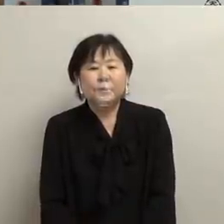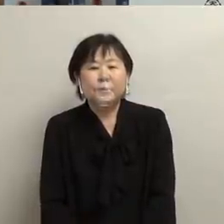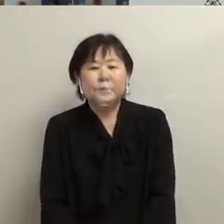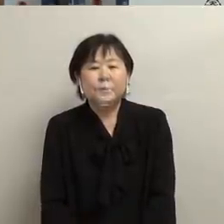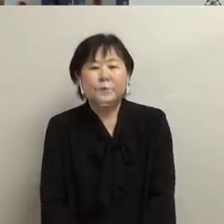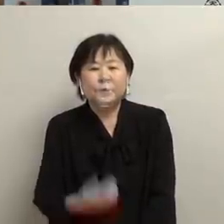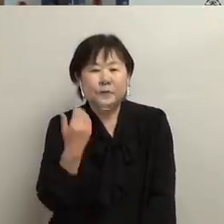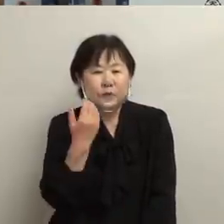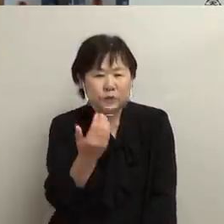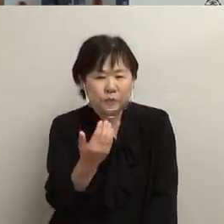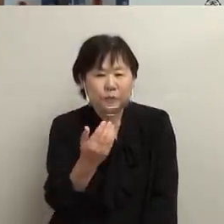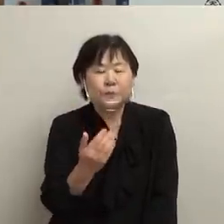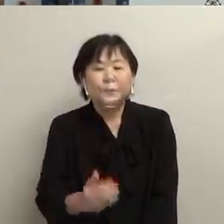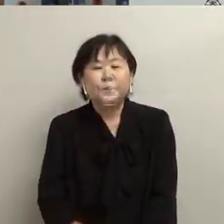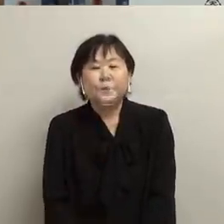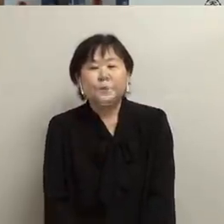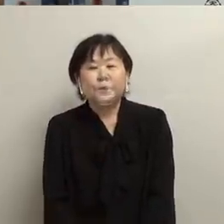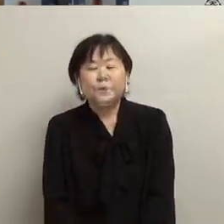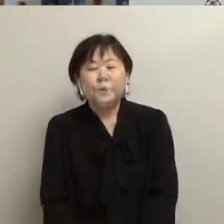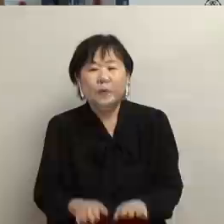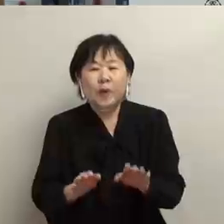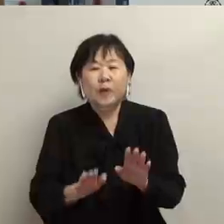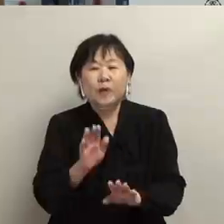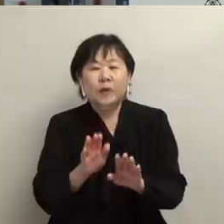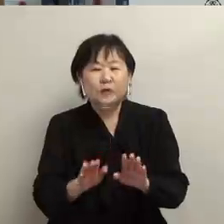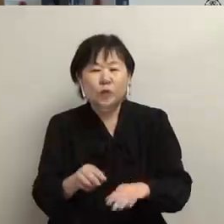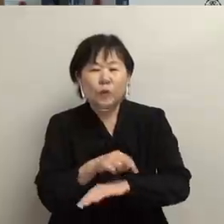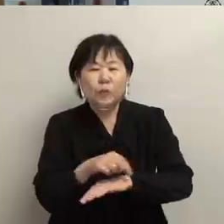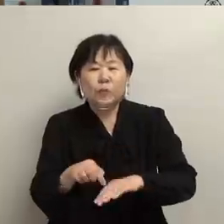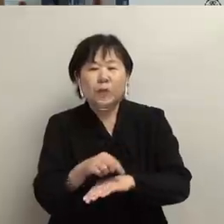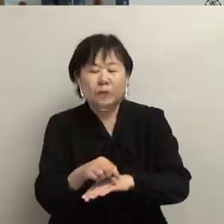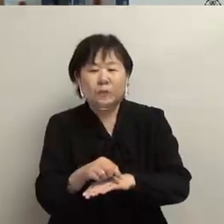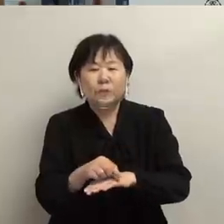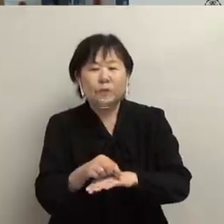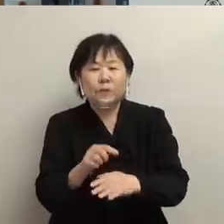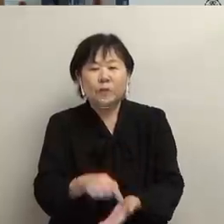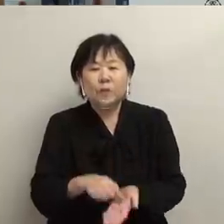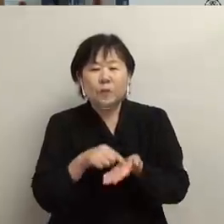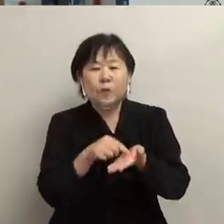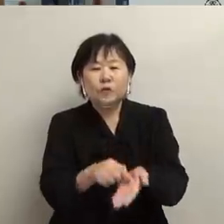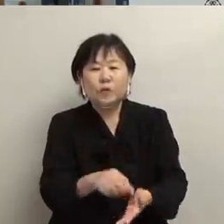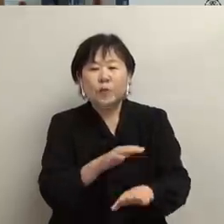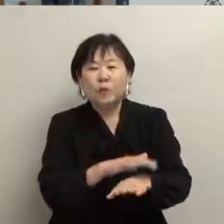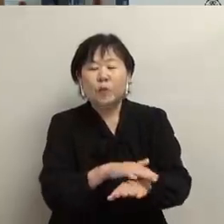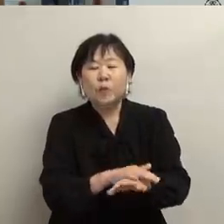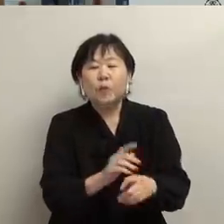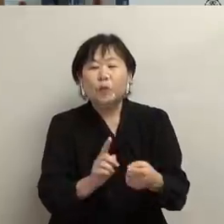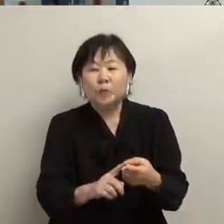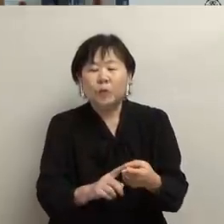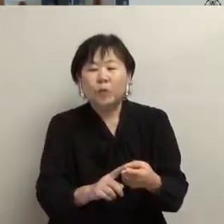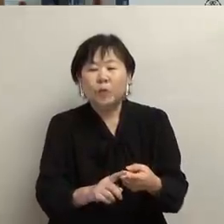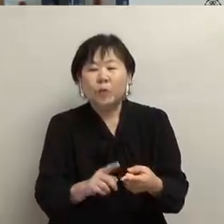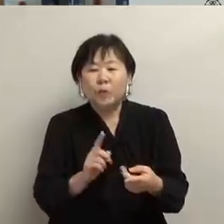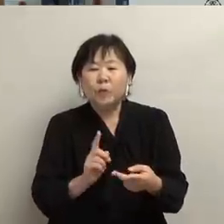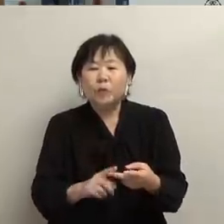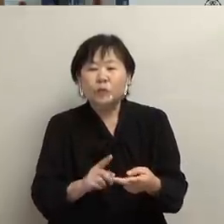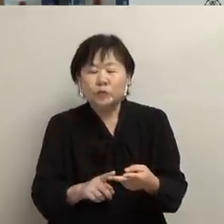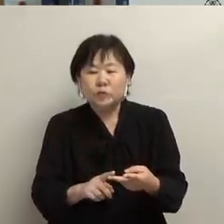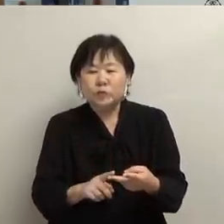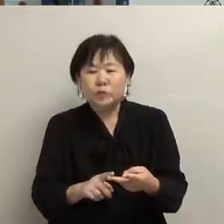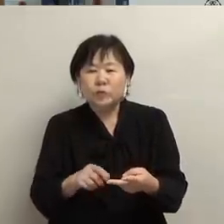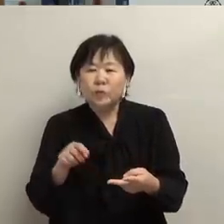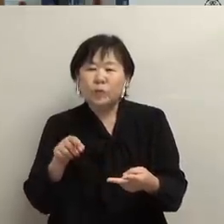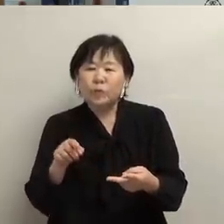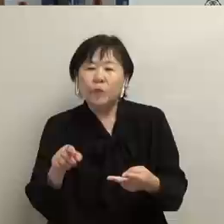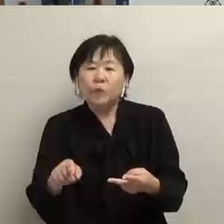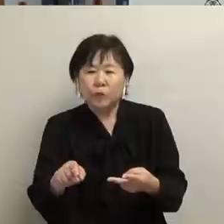もう一点なんですけれどもえーっと現場を予定されている応募方法などと後そもそもこれをやってるっていう風な